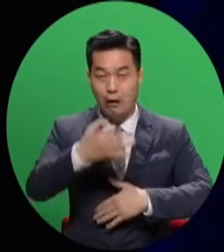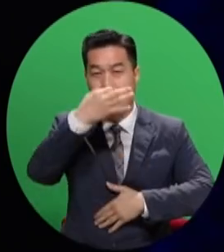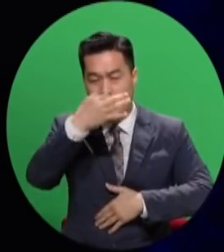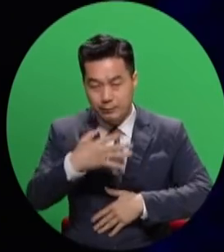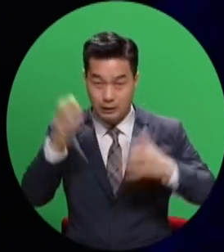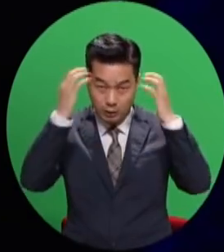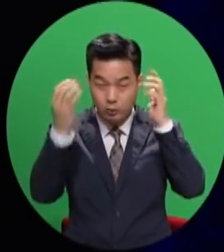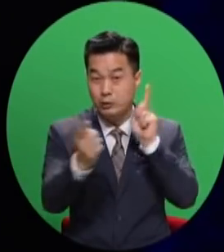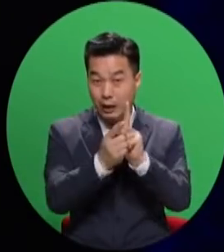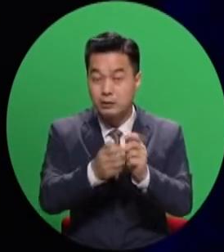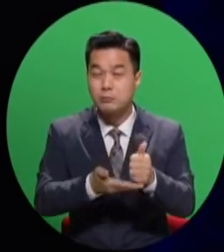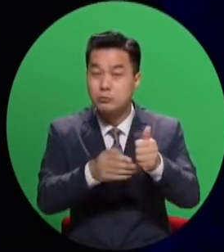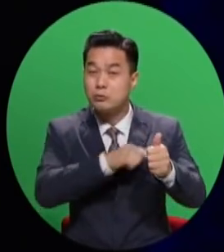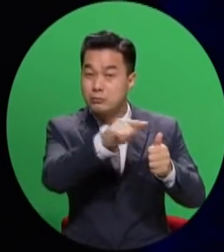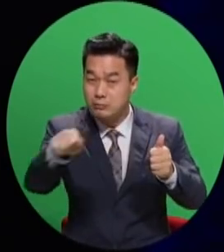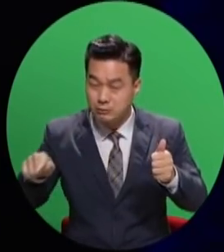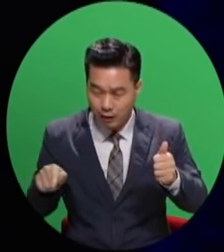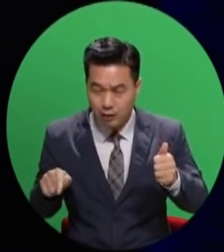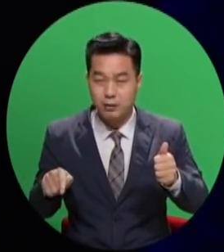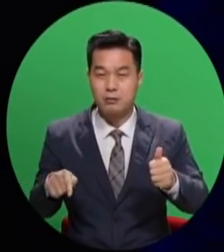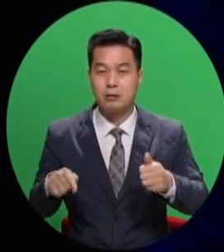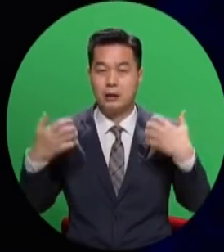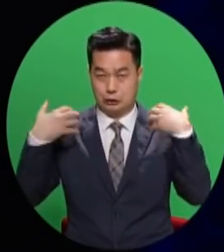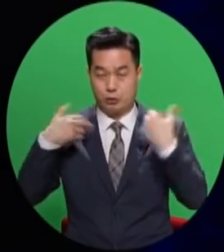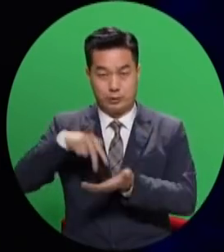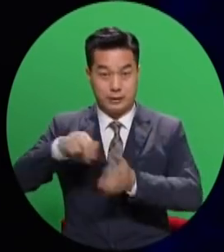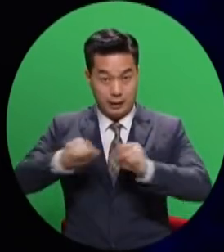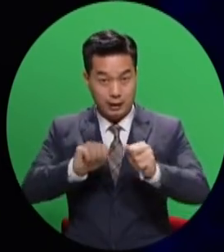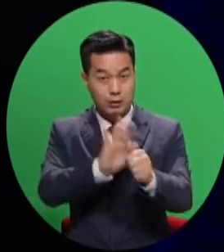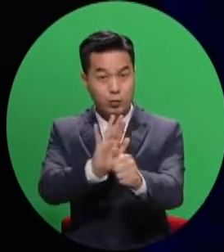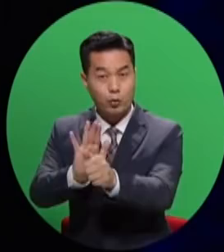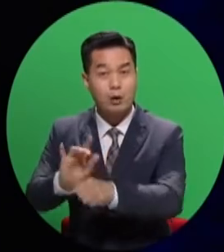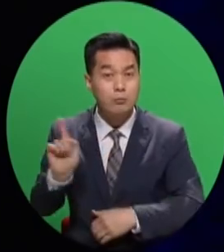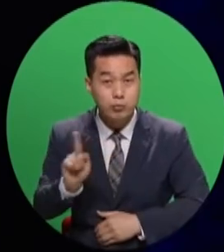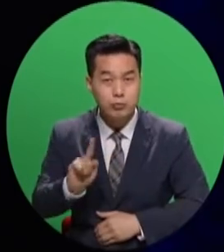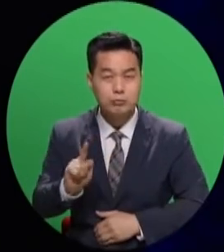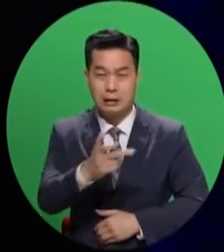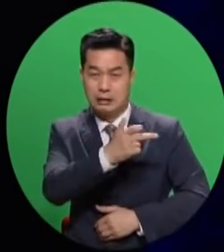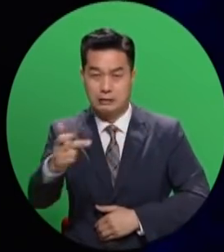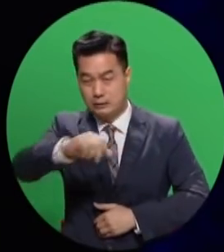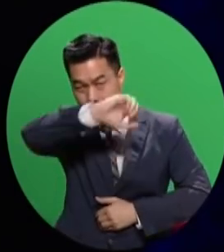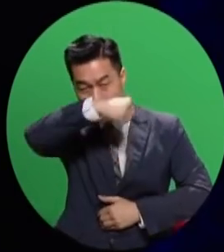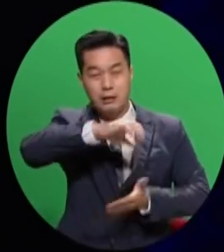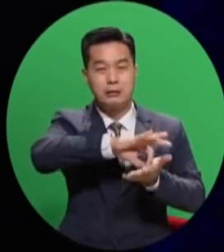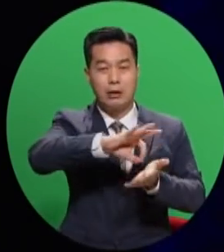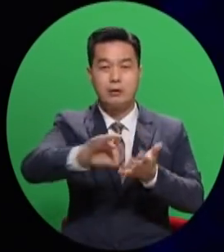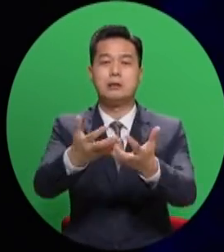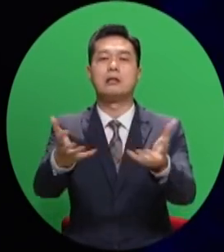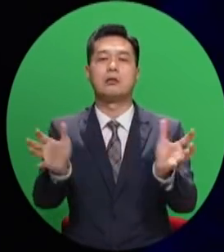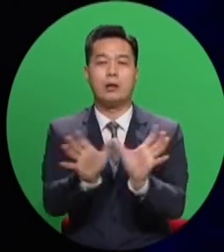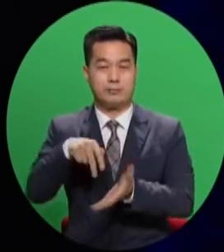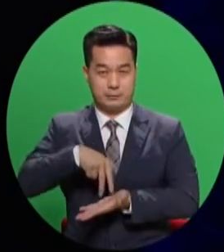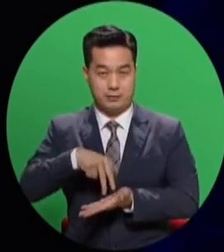있는 분들에게 지방정부가 해줄 수 있는 일들이 또 굉장히 많이 있습니다 또 서울시는 막대한 재정을 쓸 수 있는 그런 기관이 이기도 하기 때문에